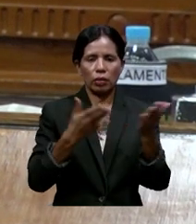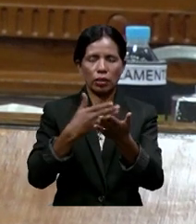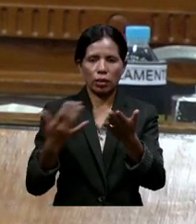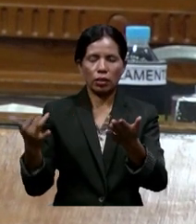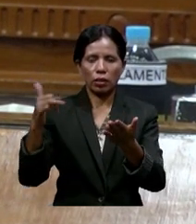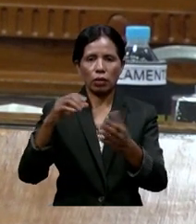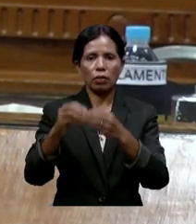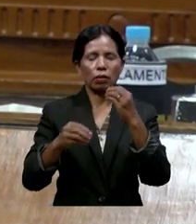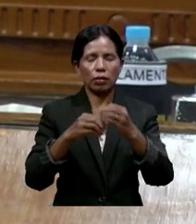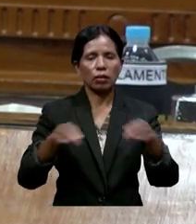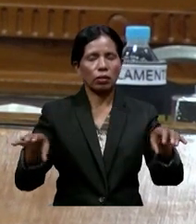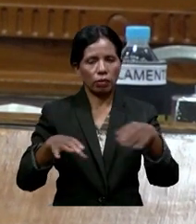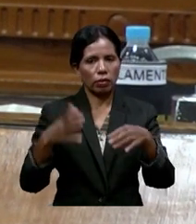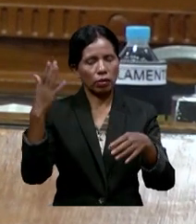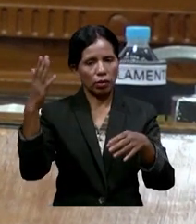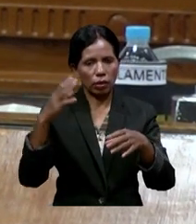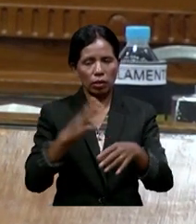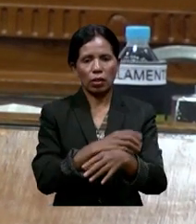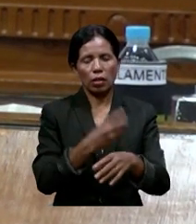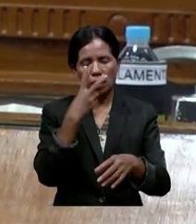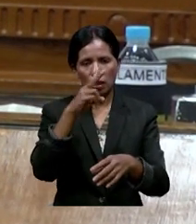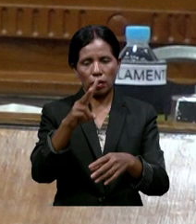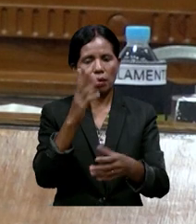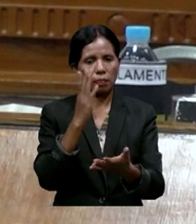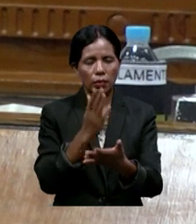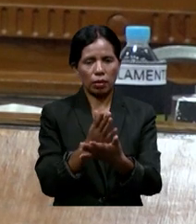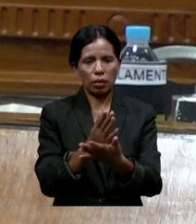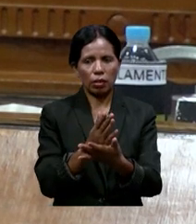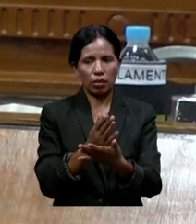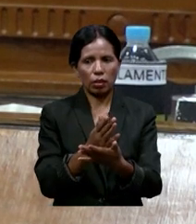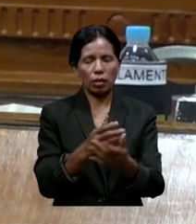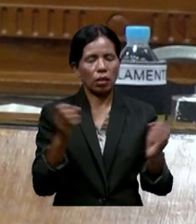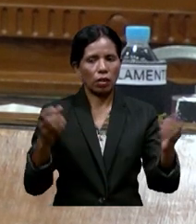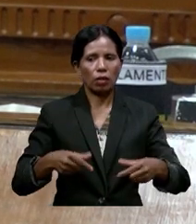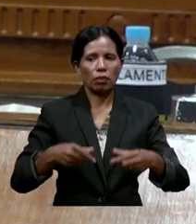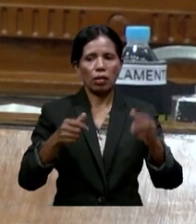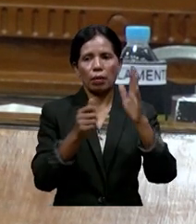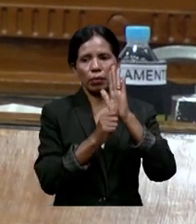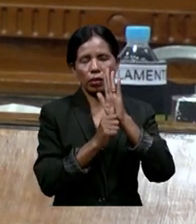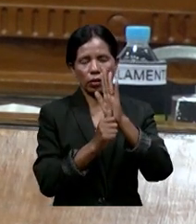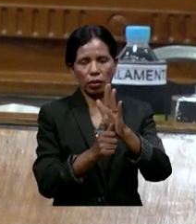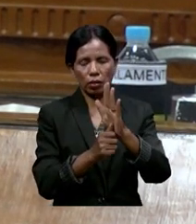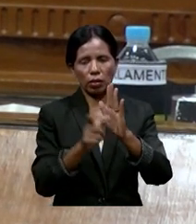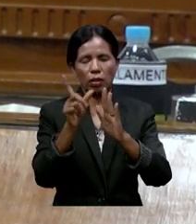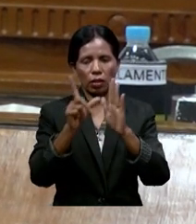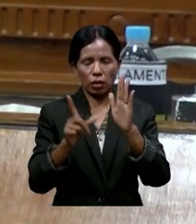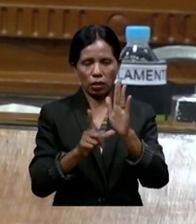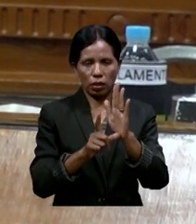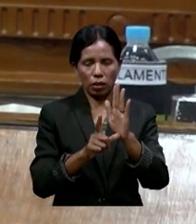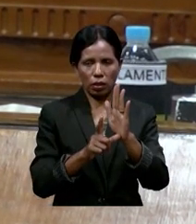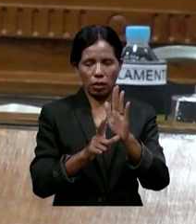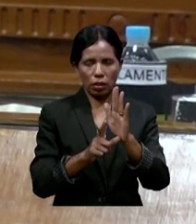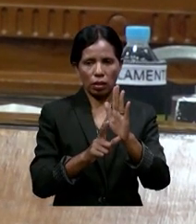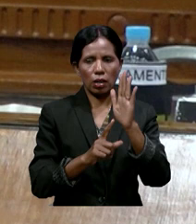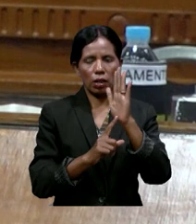lilio servisu cantina niniang nebe ke halo impedimento sing apresenta base legal ba entidade